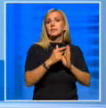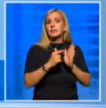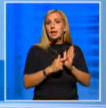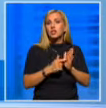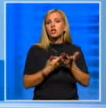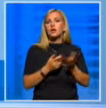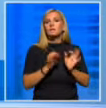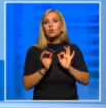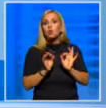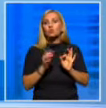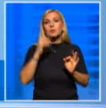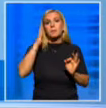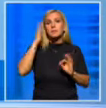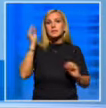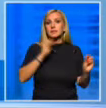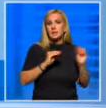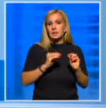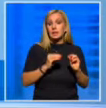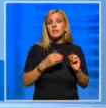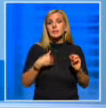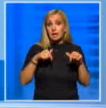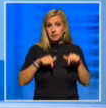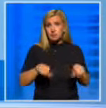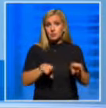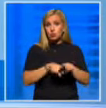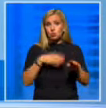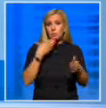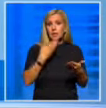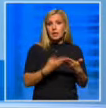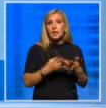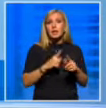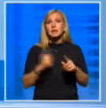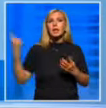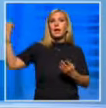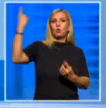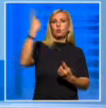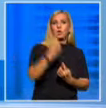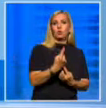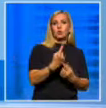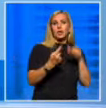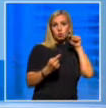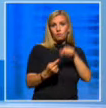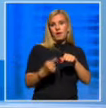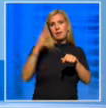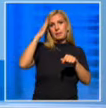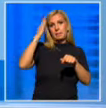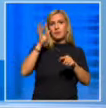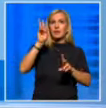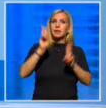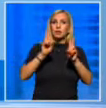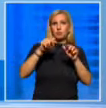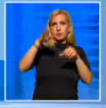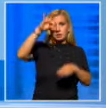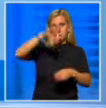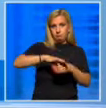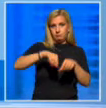какъв да бъде Министерския съвет. В случая предлагаме същото. Не някой да дойде да каже, ей, това е премиера, гласувайте за него. А